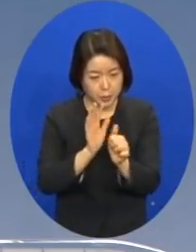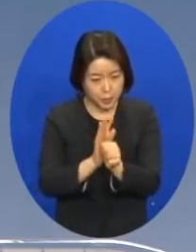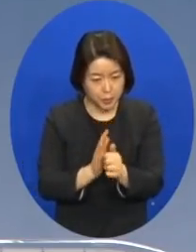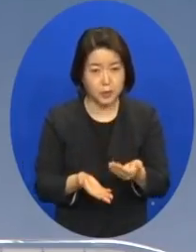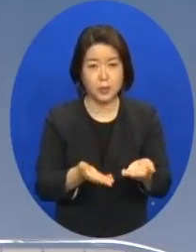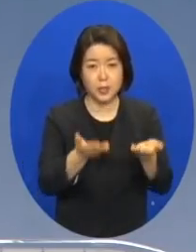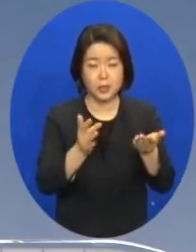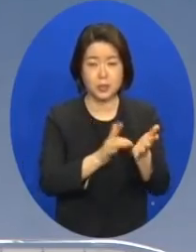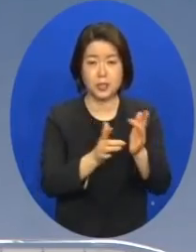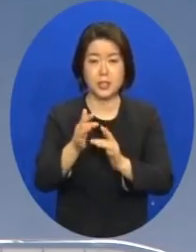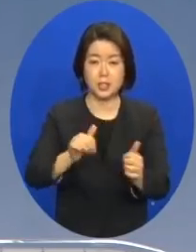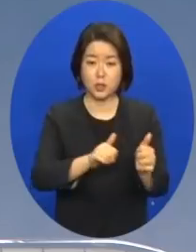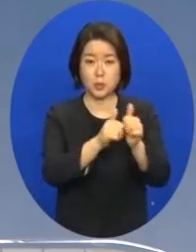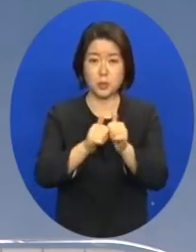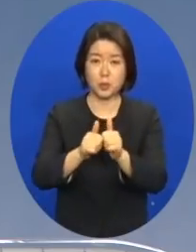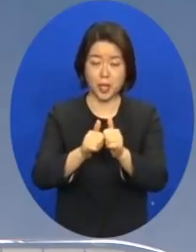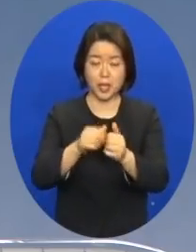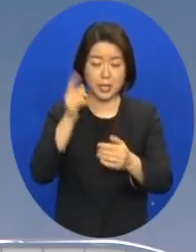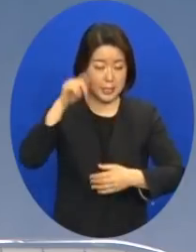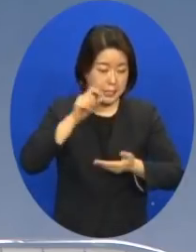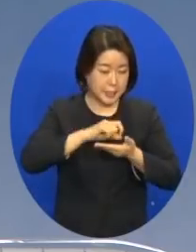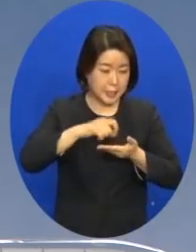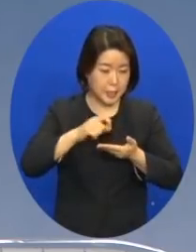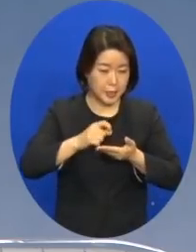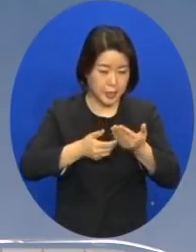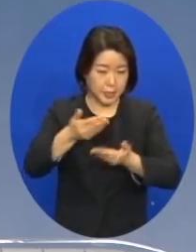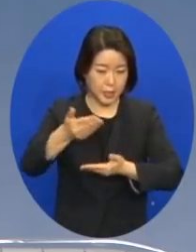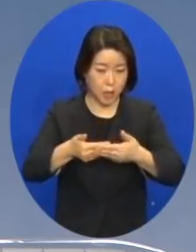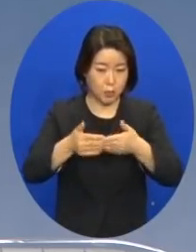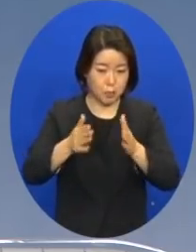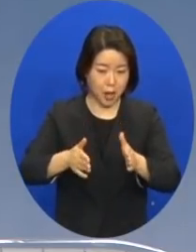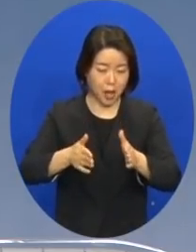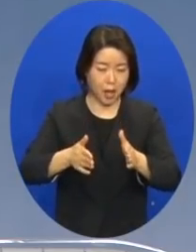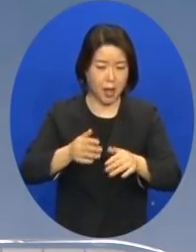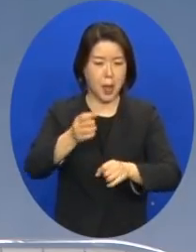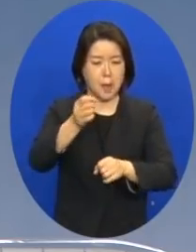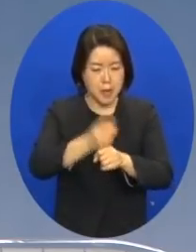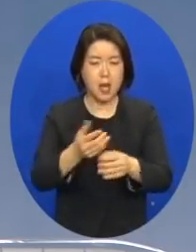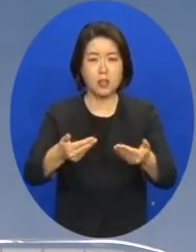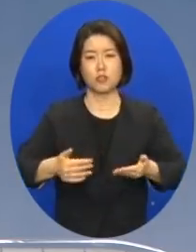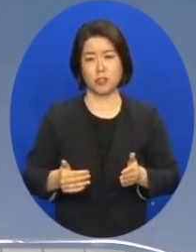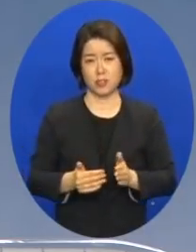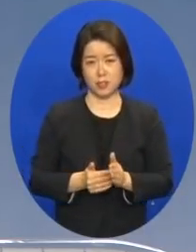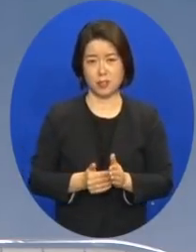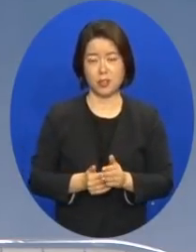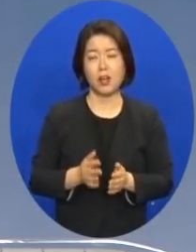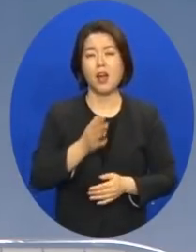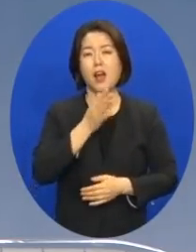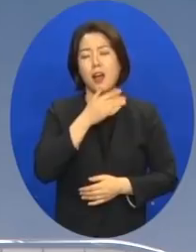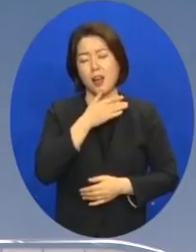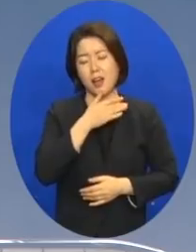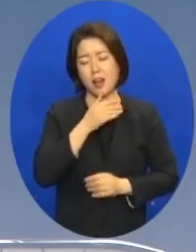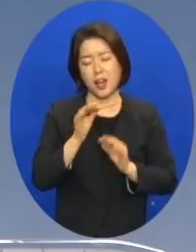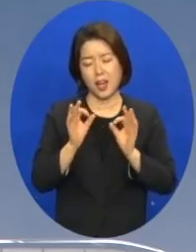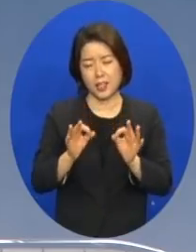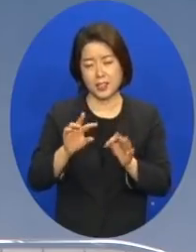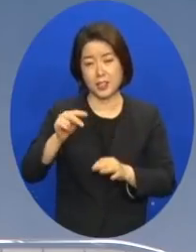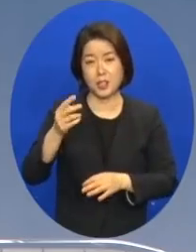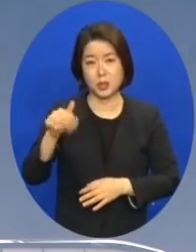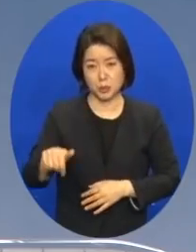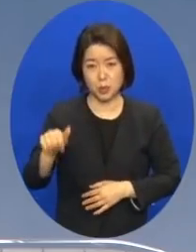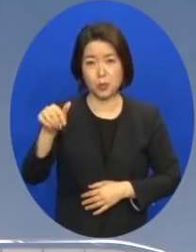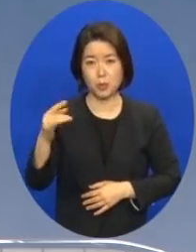예수 동행 일기 나눔방을 우리에게 이미 주셨다는 거죠. 아, 이제 속회가 예수 동행